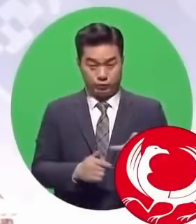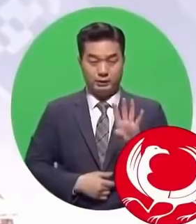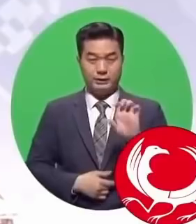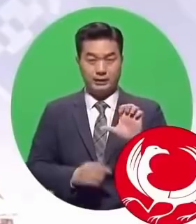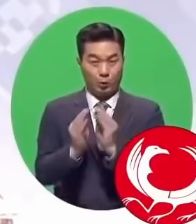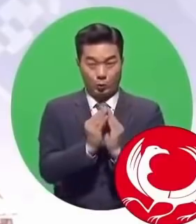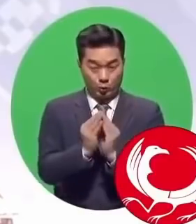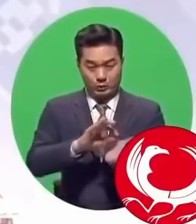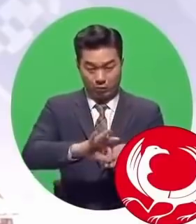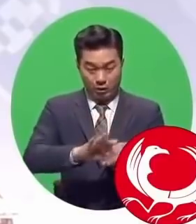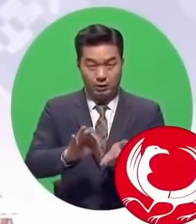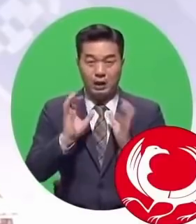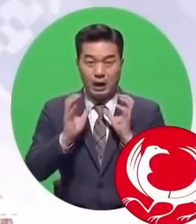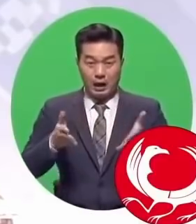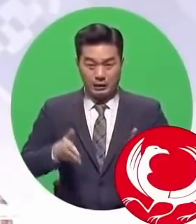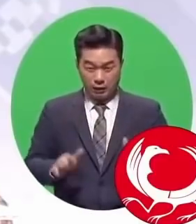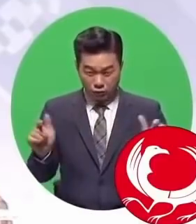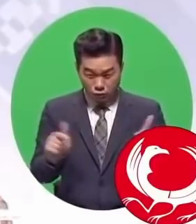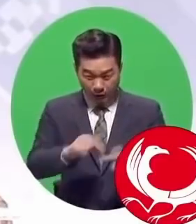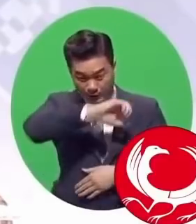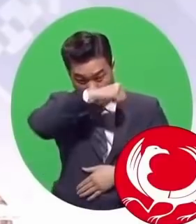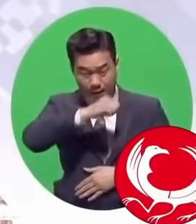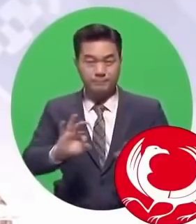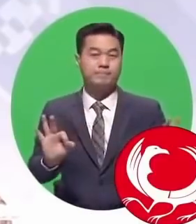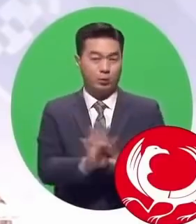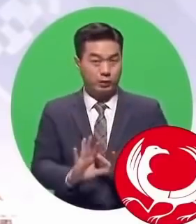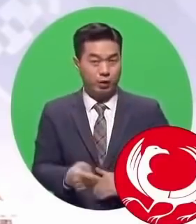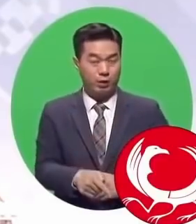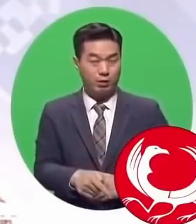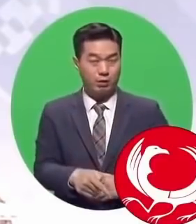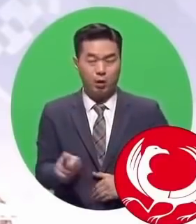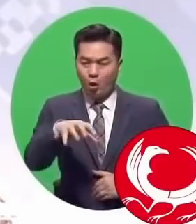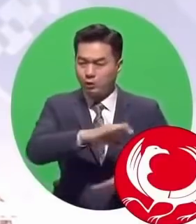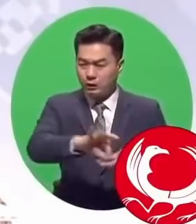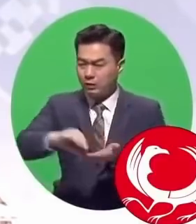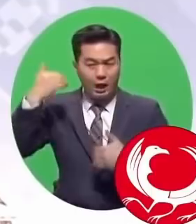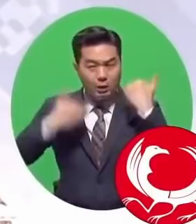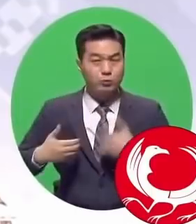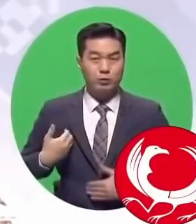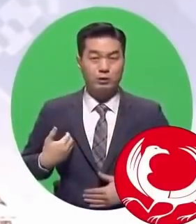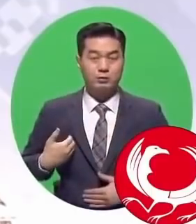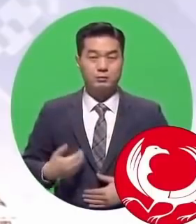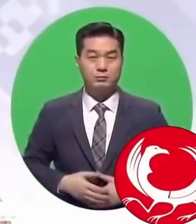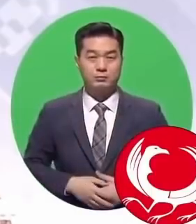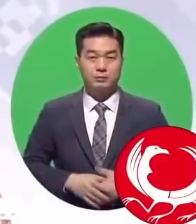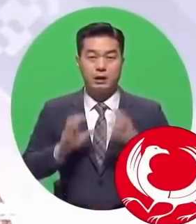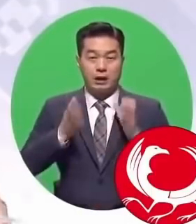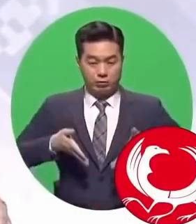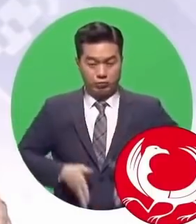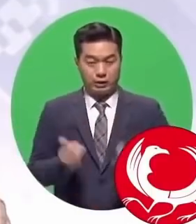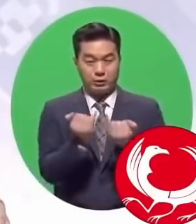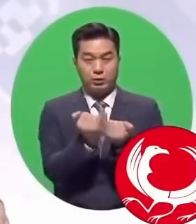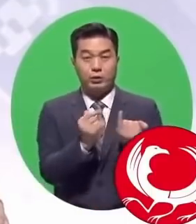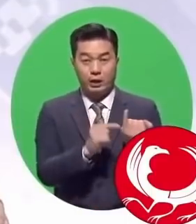45조씩 들어가는 저출산 예산 없애겠습니다. 그 예산이 어디에 써 있는지 아무도 모릅니다. 출산하는